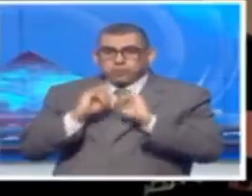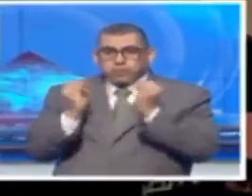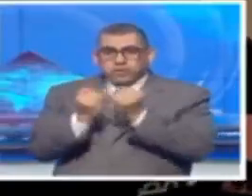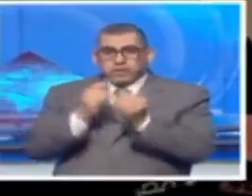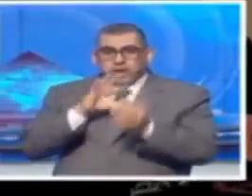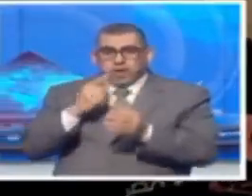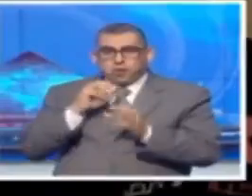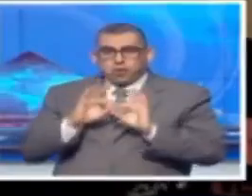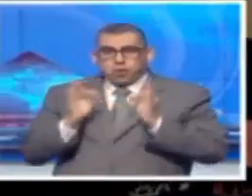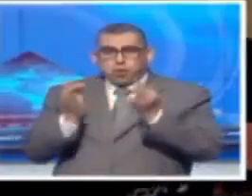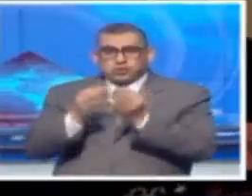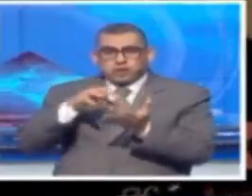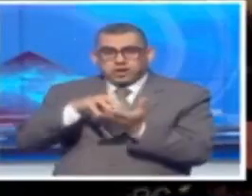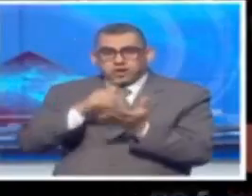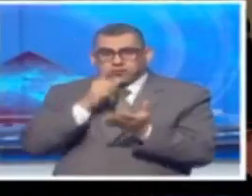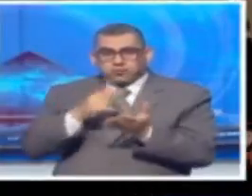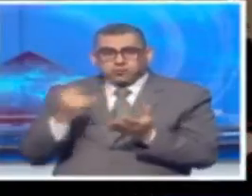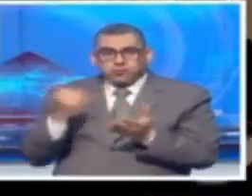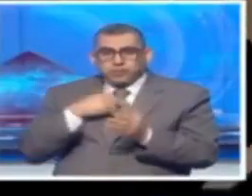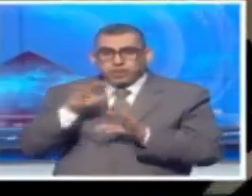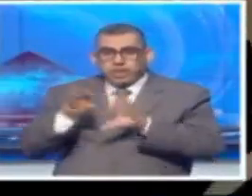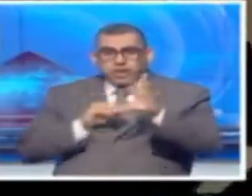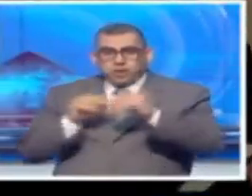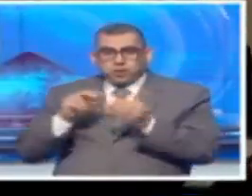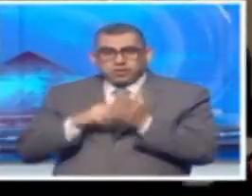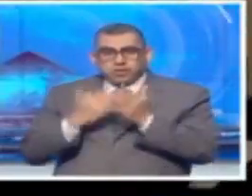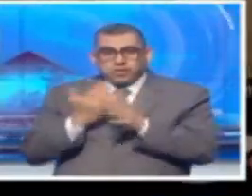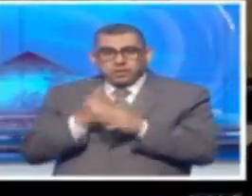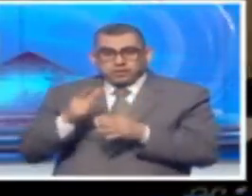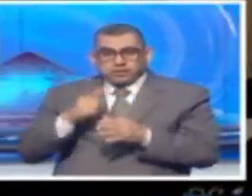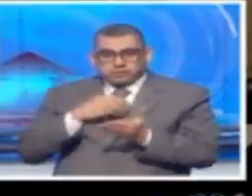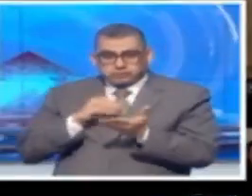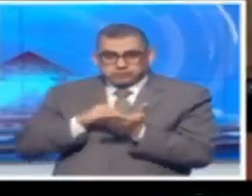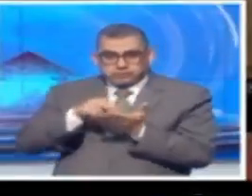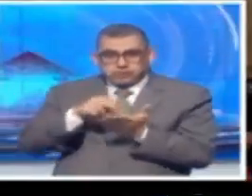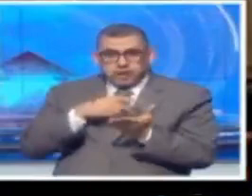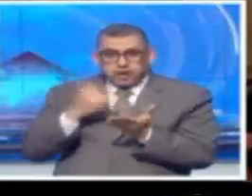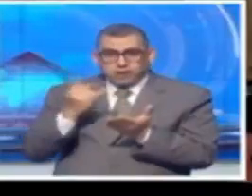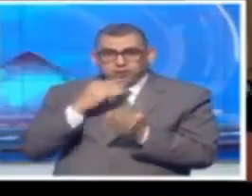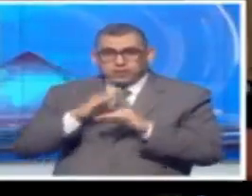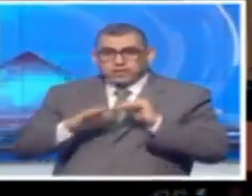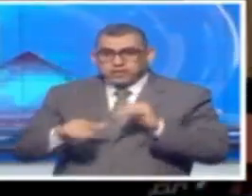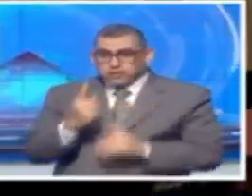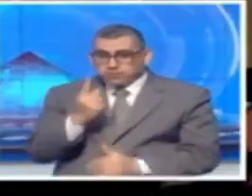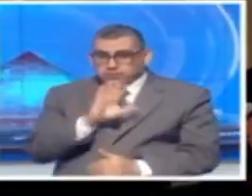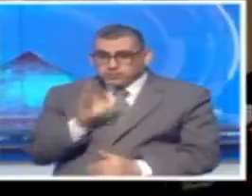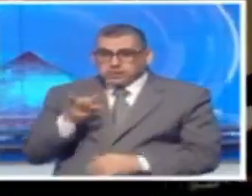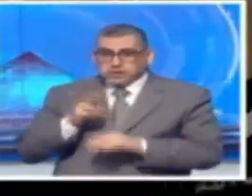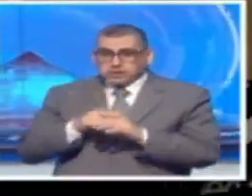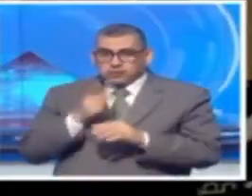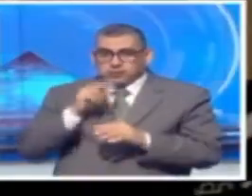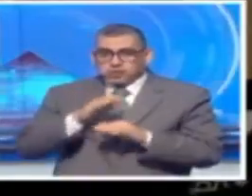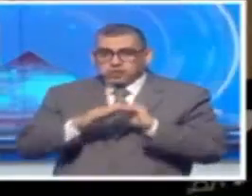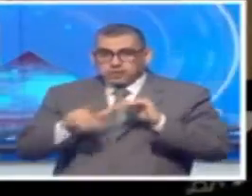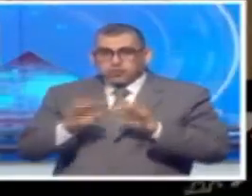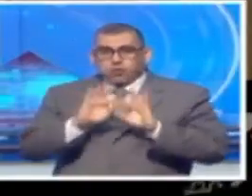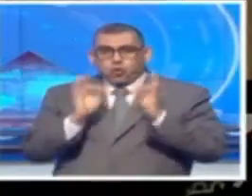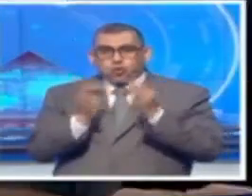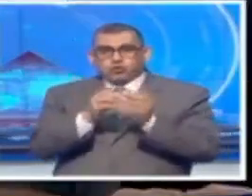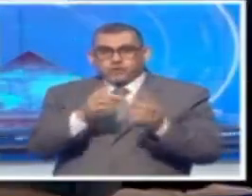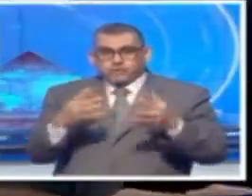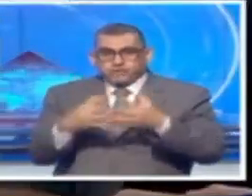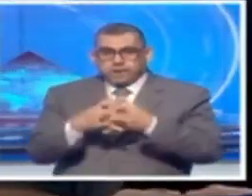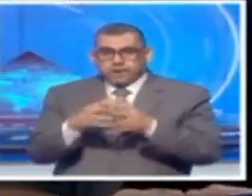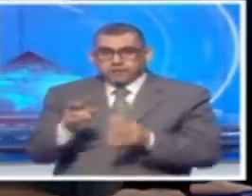أسرته. فإحنا بنتناول هذه المرحلة أولا مش بنركز فيها على الطفل بس، بنركز على الطفل والأسرة مع